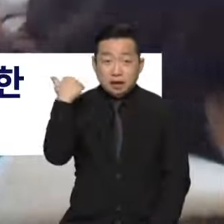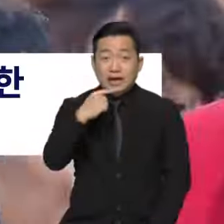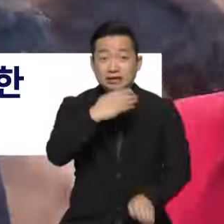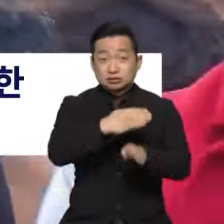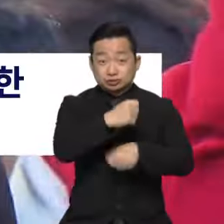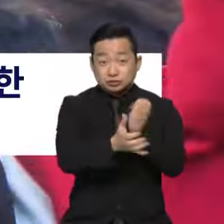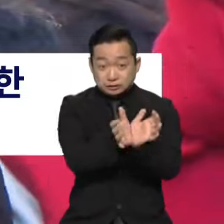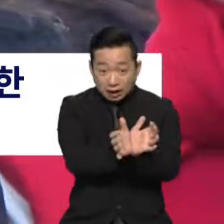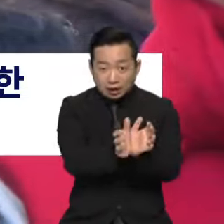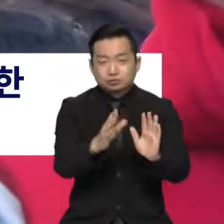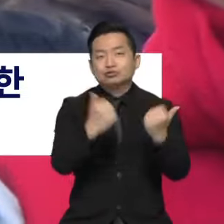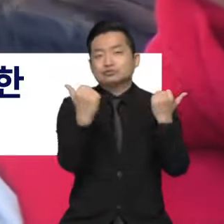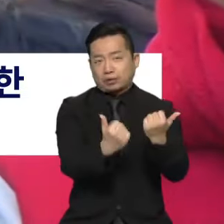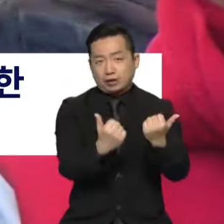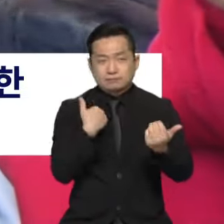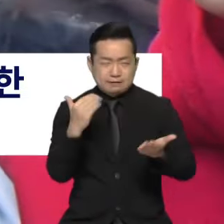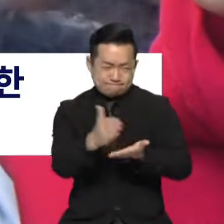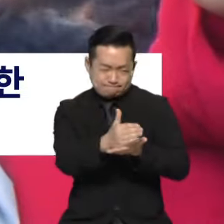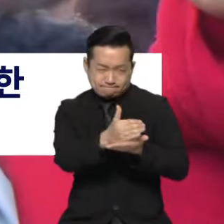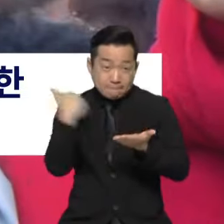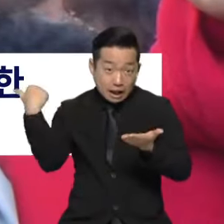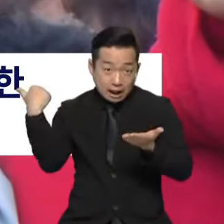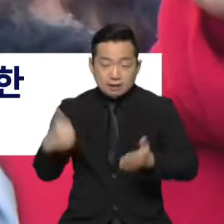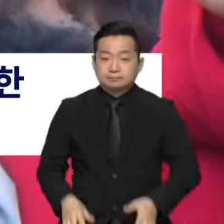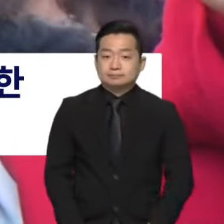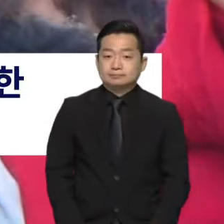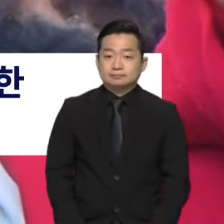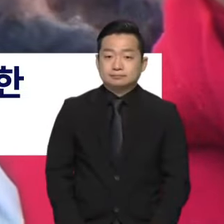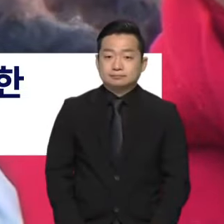장악해온 국회를 저희가 탈환해서